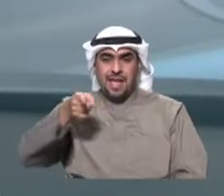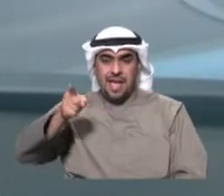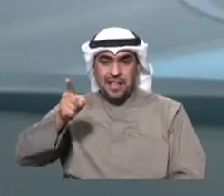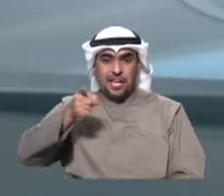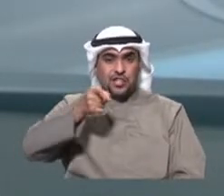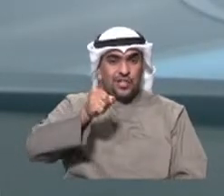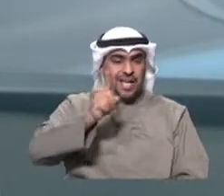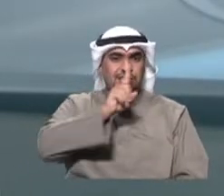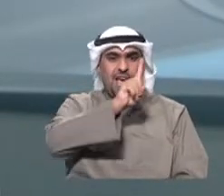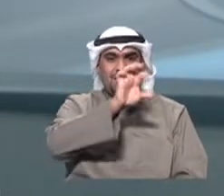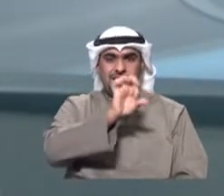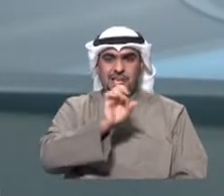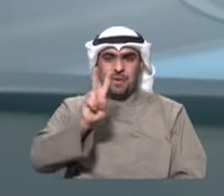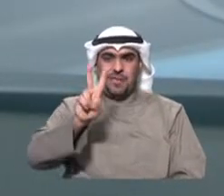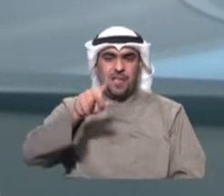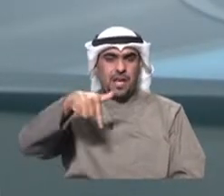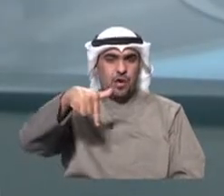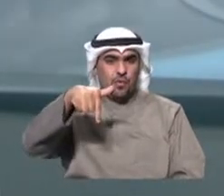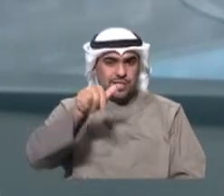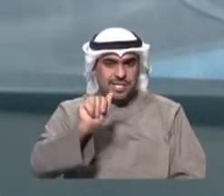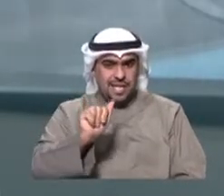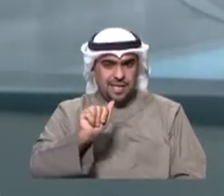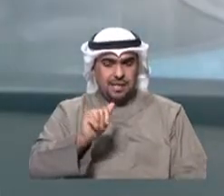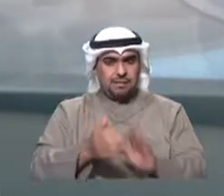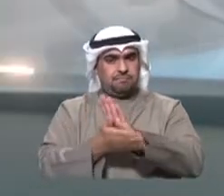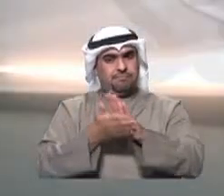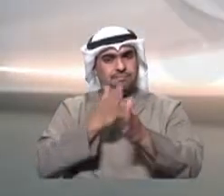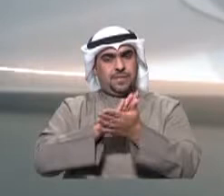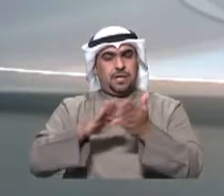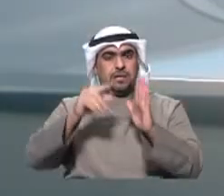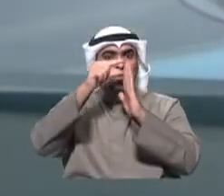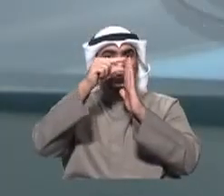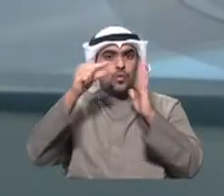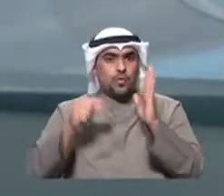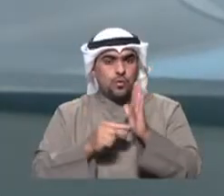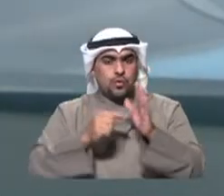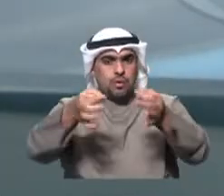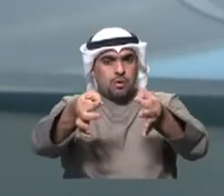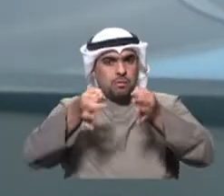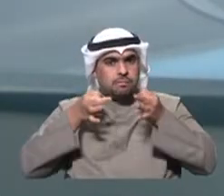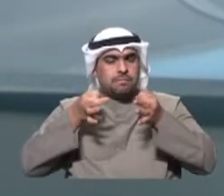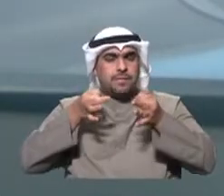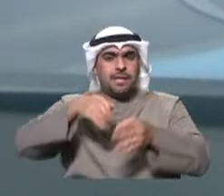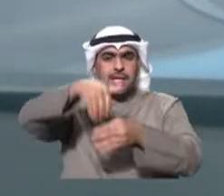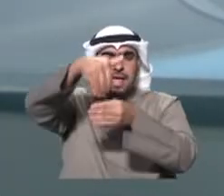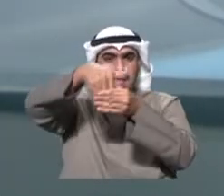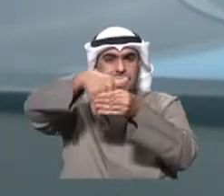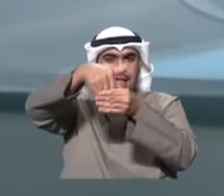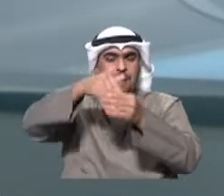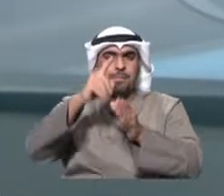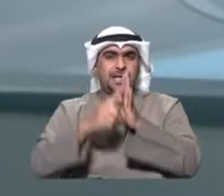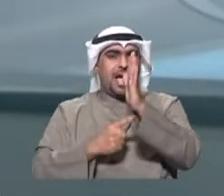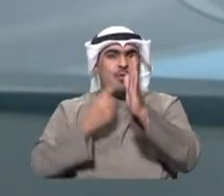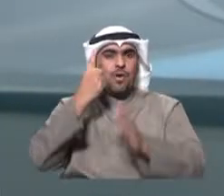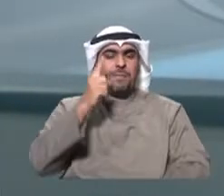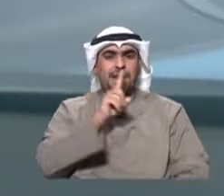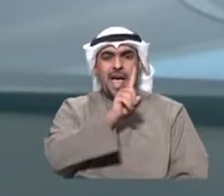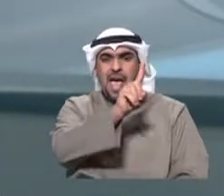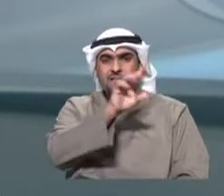1962، لتدخل البلاد مرحلة الشرعية الدستورية، إذ جرت أول انتخابات تشريعية في عام